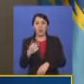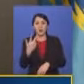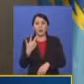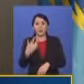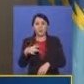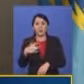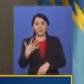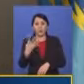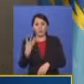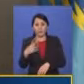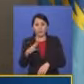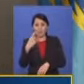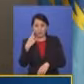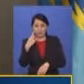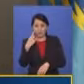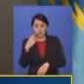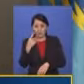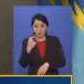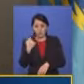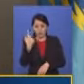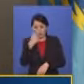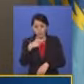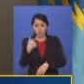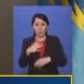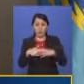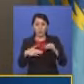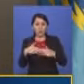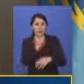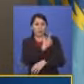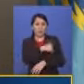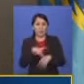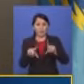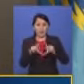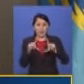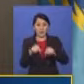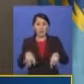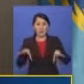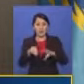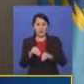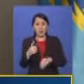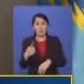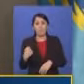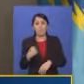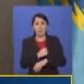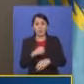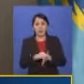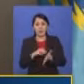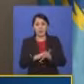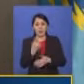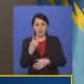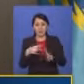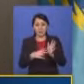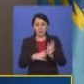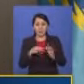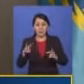және 40 жастағы 2 ер адамның қолдары мен беттері күйіп, аудандық ауруханаға жатқызылды. Жалпы бір апта ішінде тіркелген 27 өртте